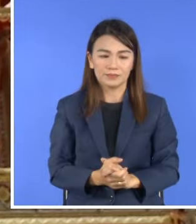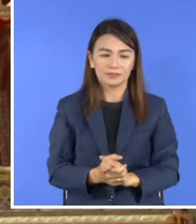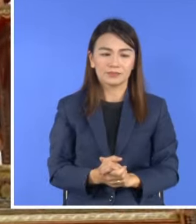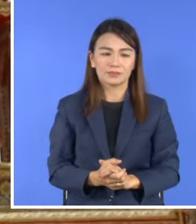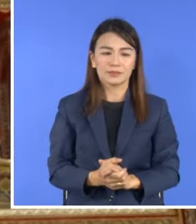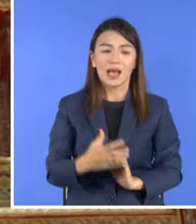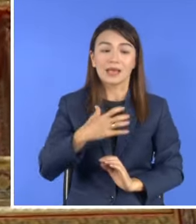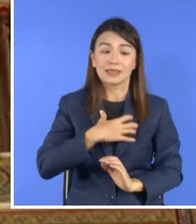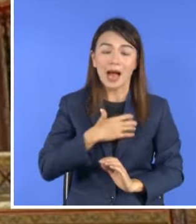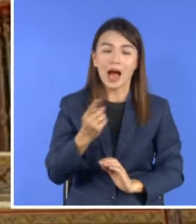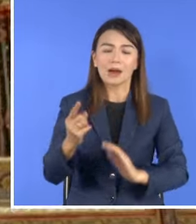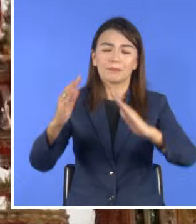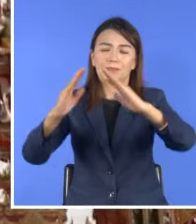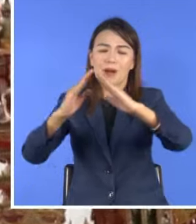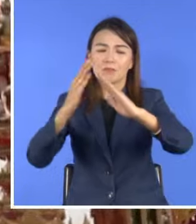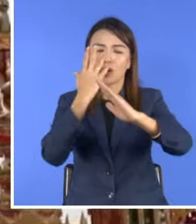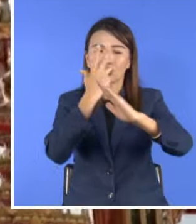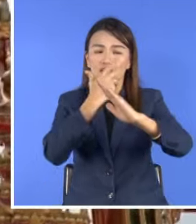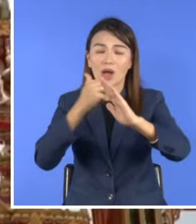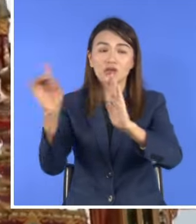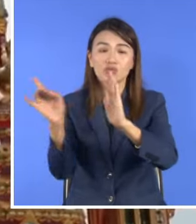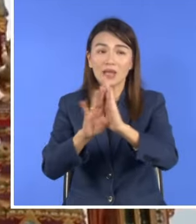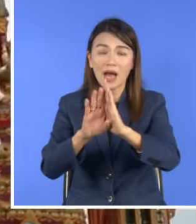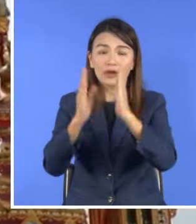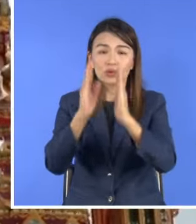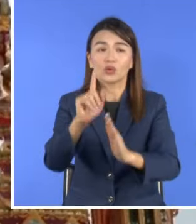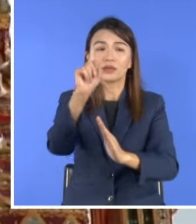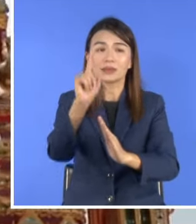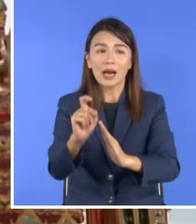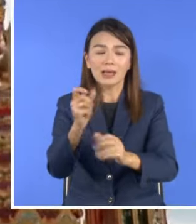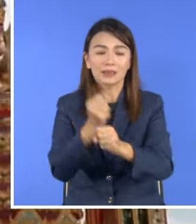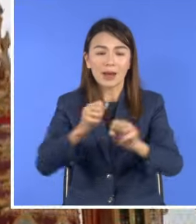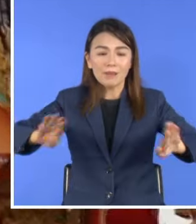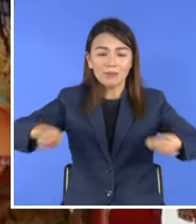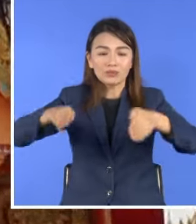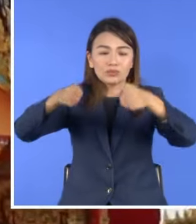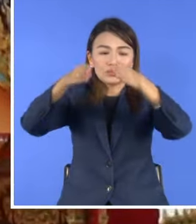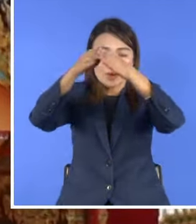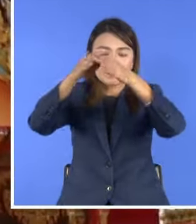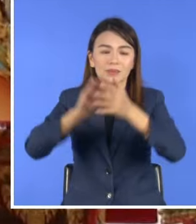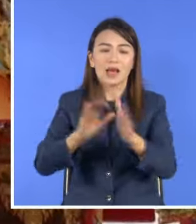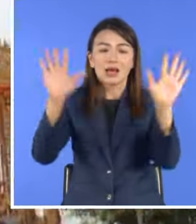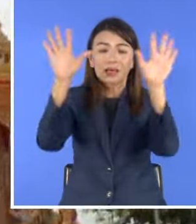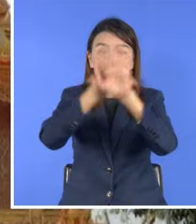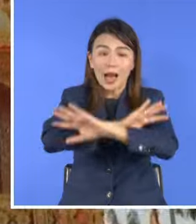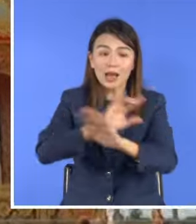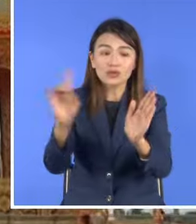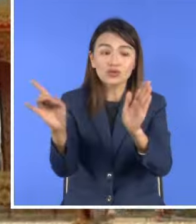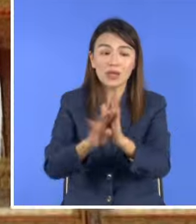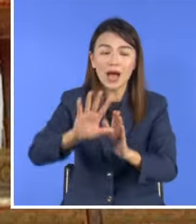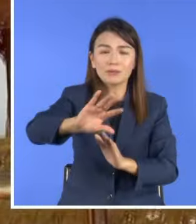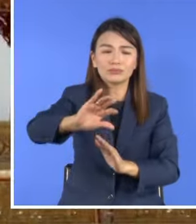เป็นบ้านหลังสุดท้ายของคนตายเหมือนกับว่าจุดสุดท้ายที่เรามาอยู่ตรง